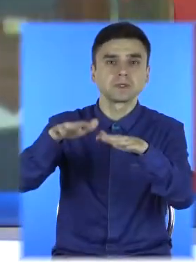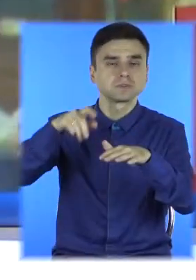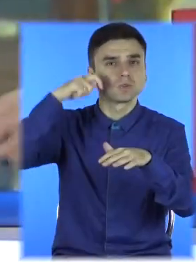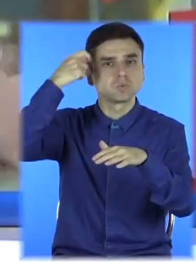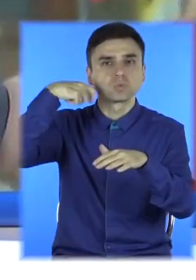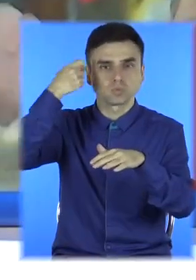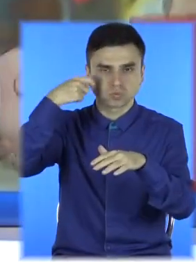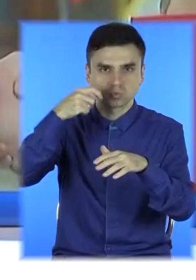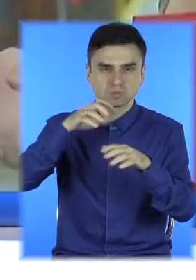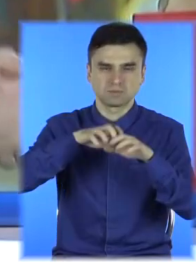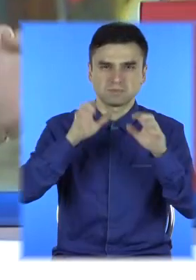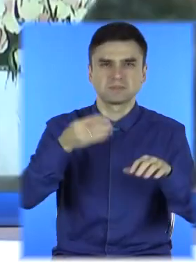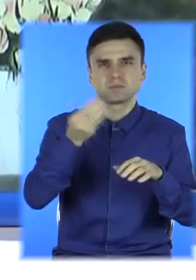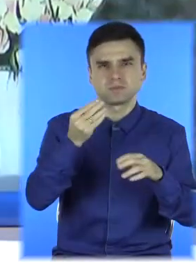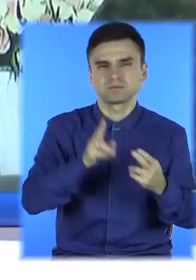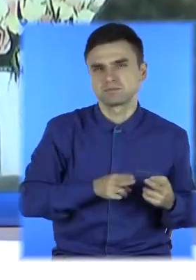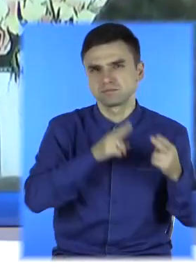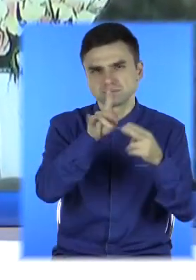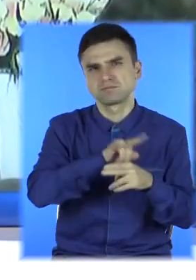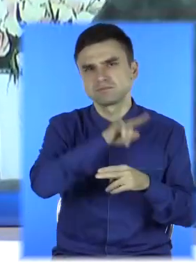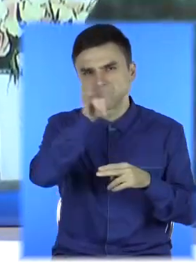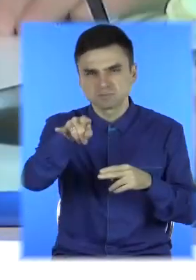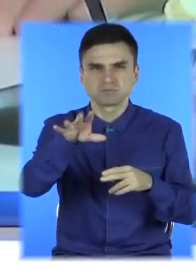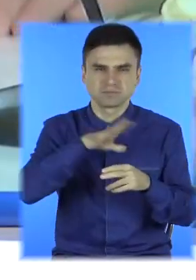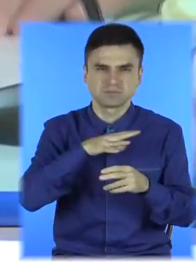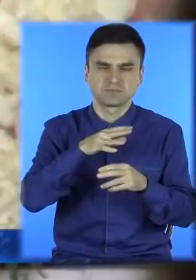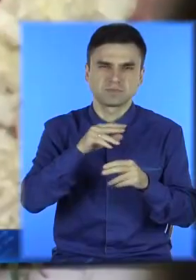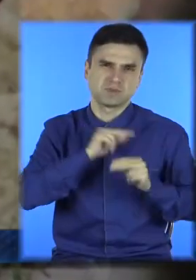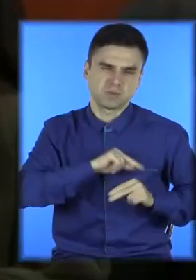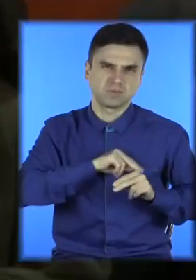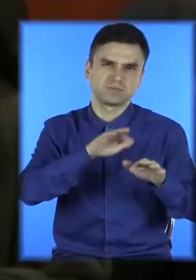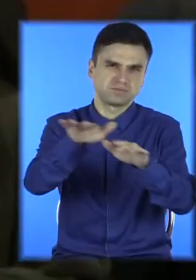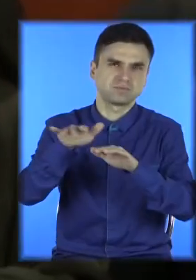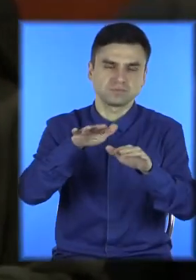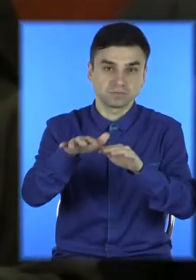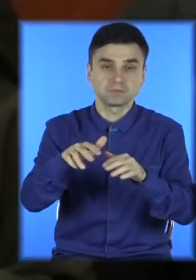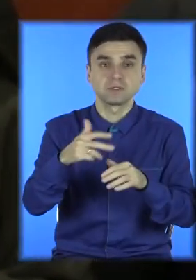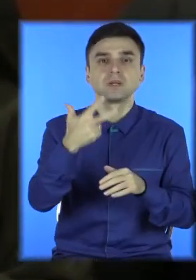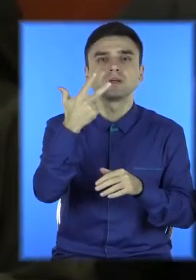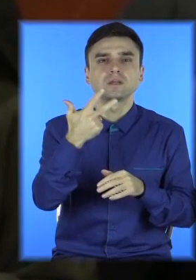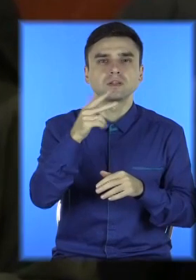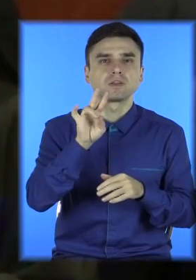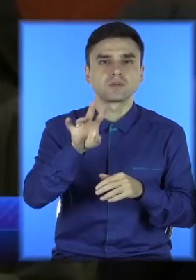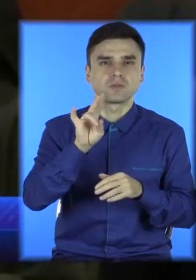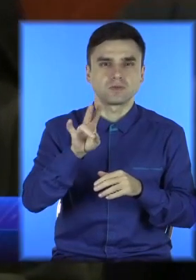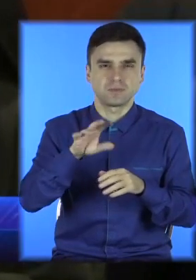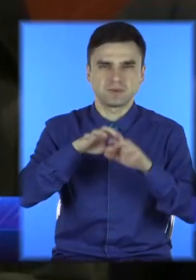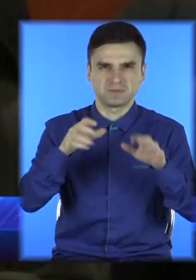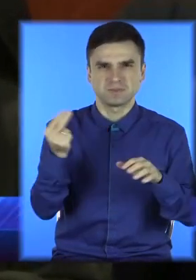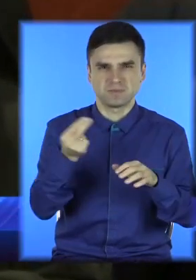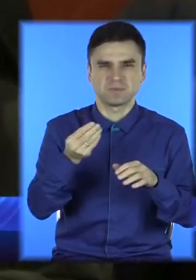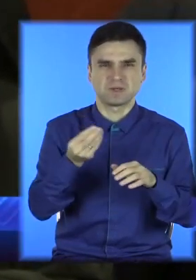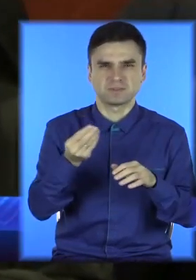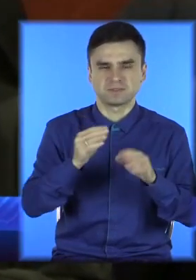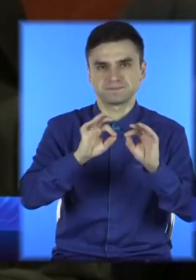– історичний день для створення Української автокефальної православної церкви. Угода, яку ми сьогодні підписали,